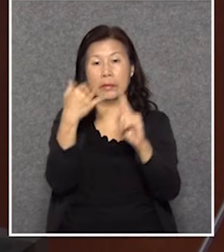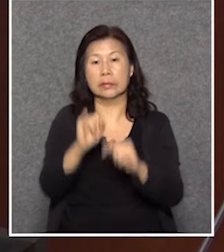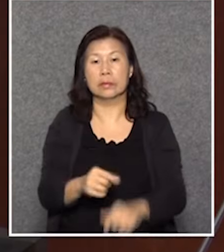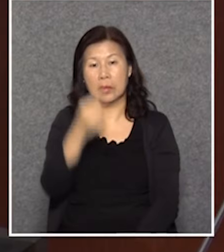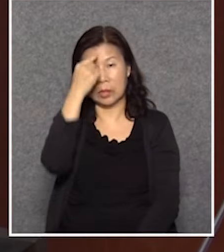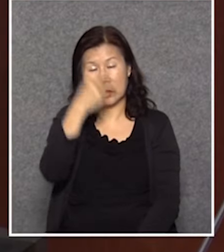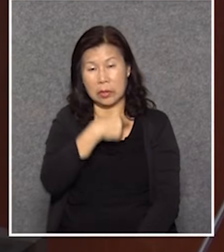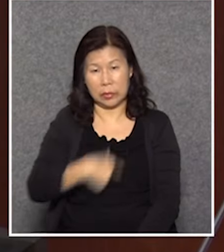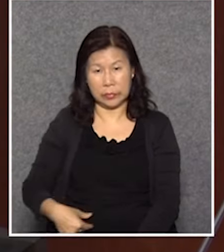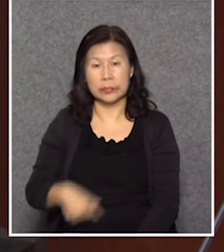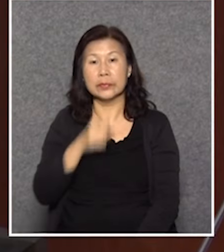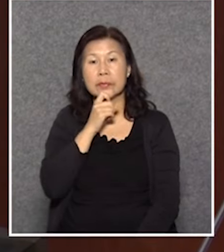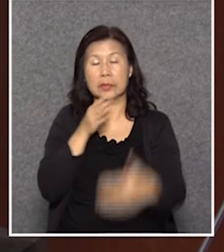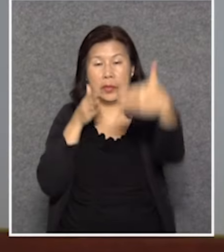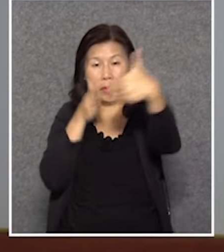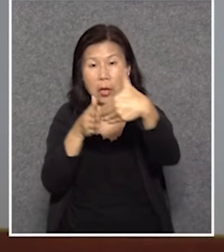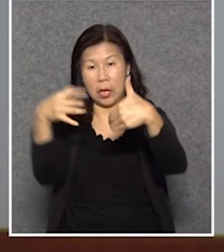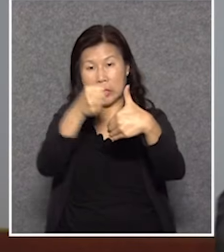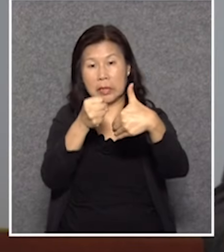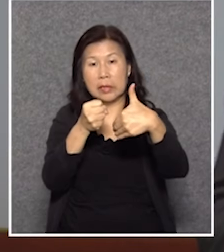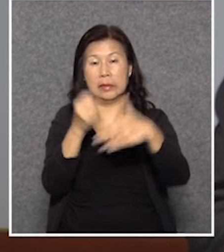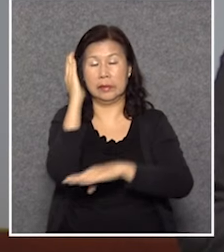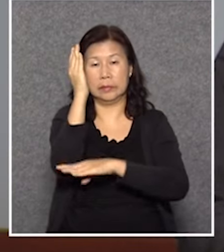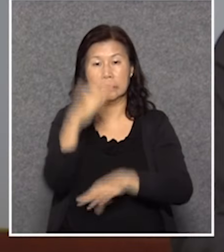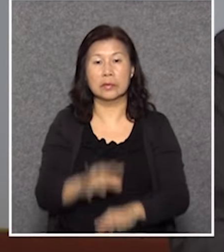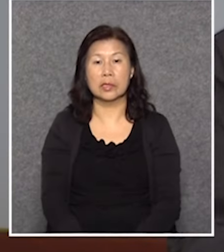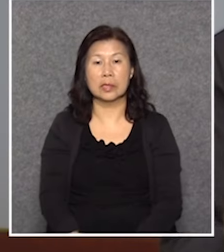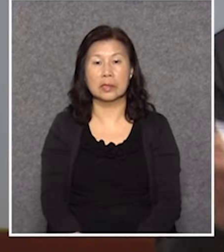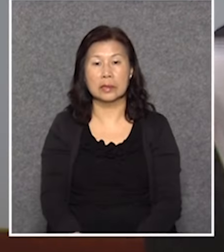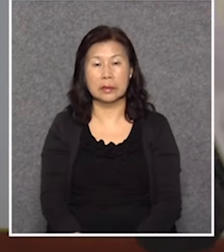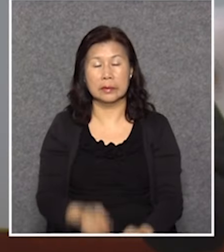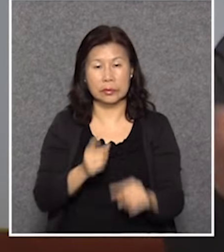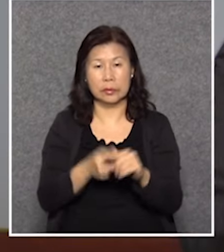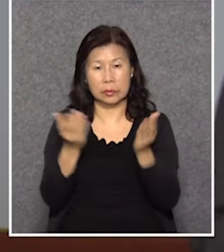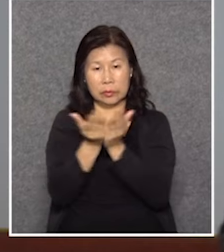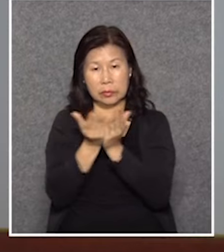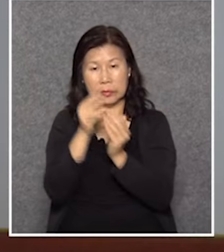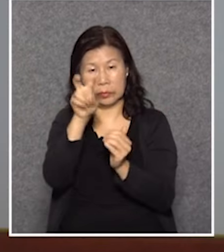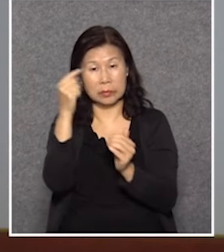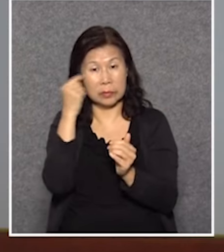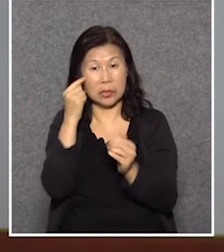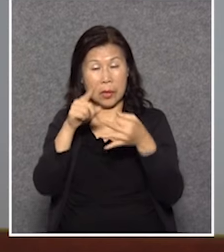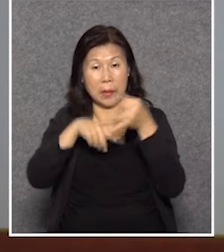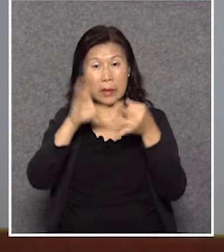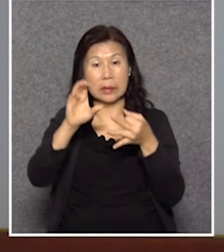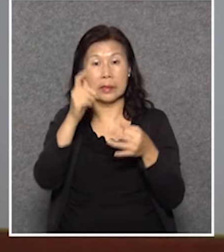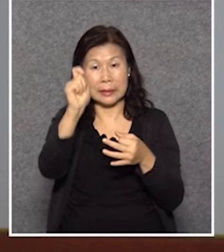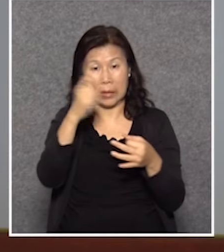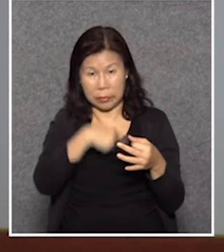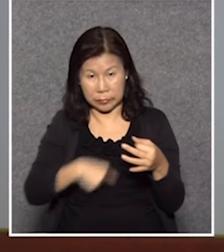請你發言，對主席發言。 我對你發言。嗱，有真知灼見的陳茂波，你冇睇啫。譚耀宗議